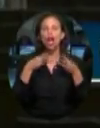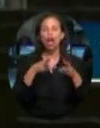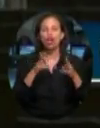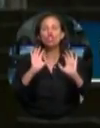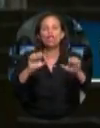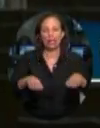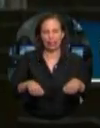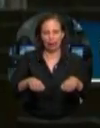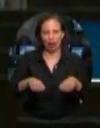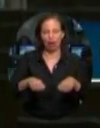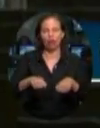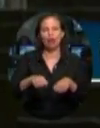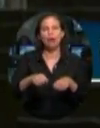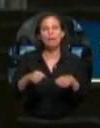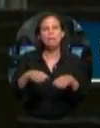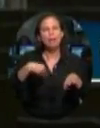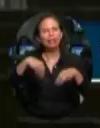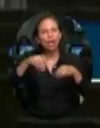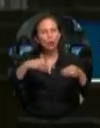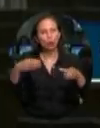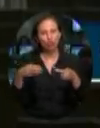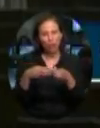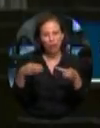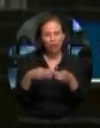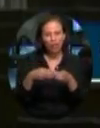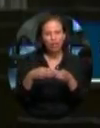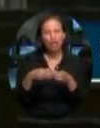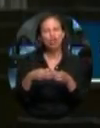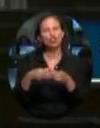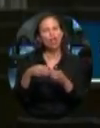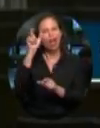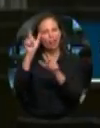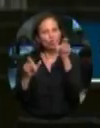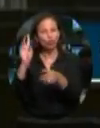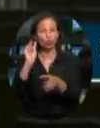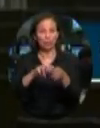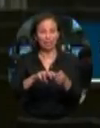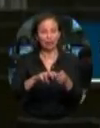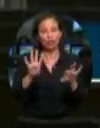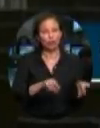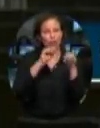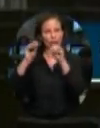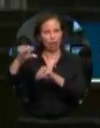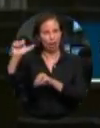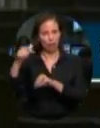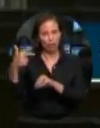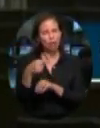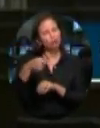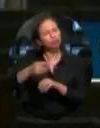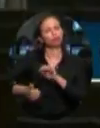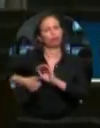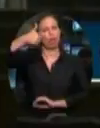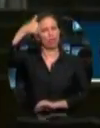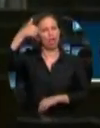ושל כל המנגנון ההתפקדותי עובר לידיים של אבי גבאי. הוא זה שמנהל בפועל והמזכ"ל